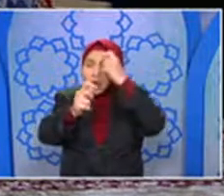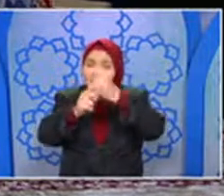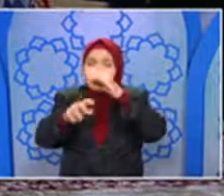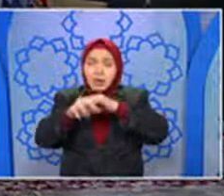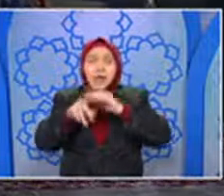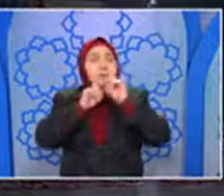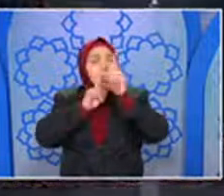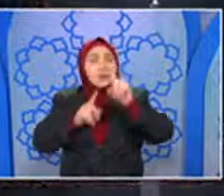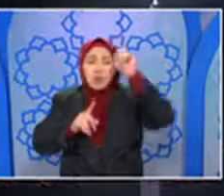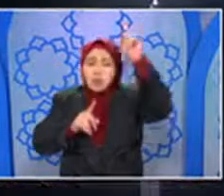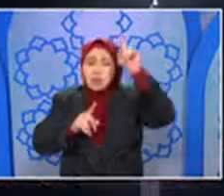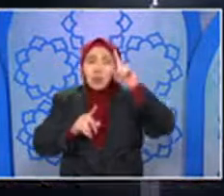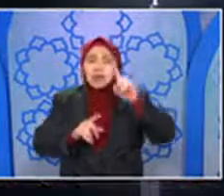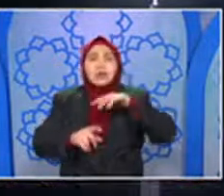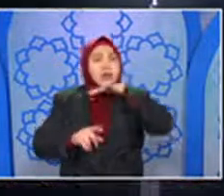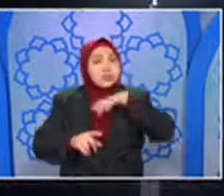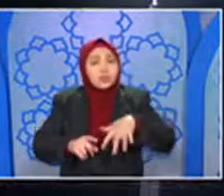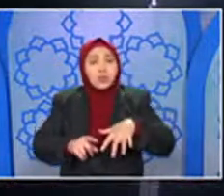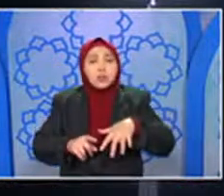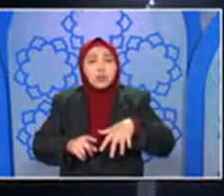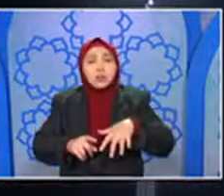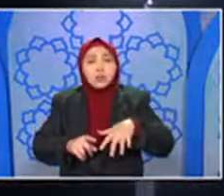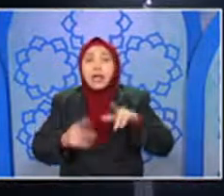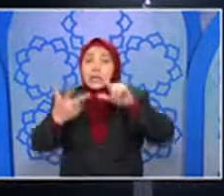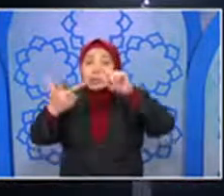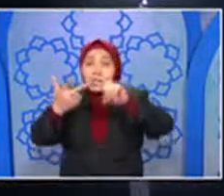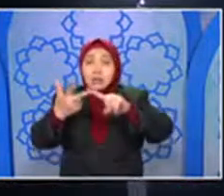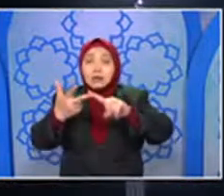perintah Allah dan Rasulnya. Ketiga,